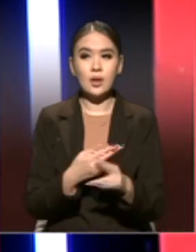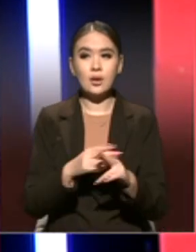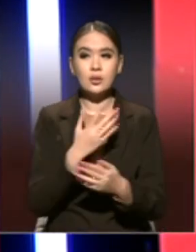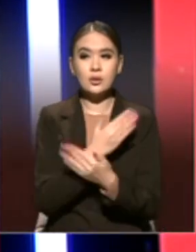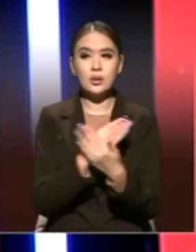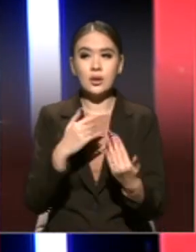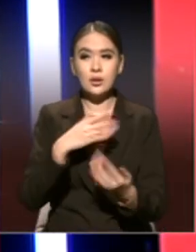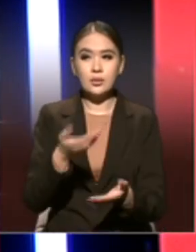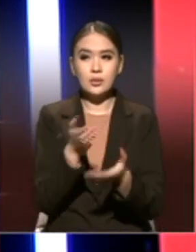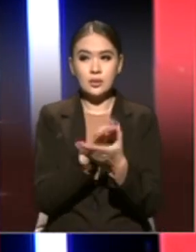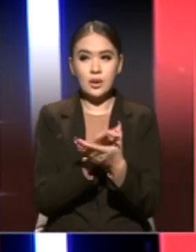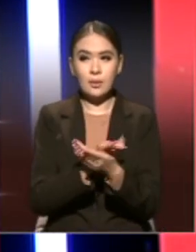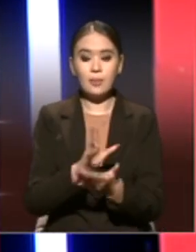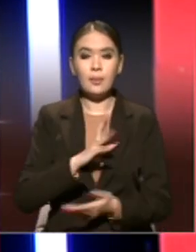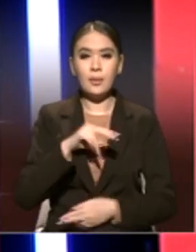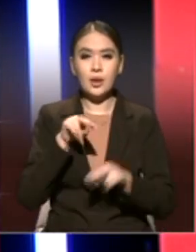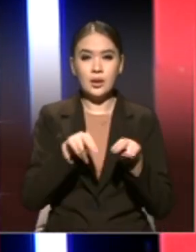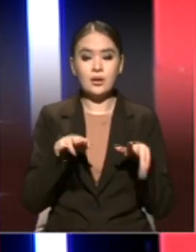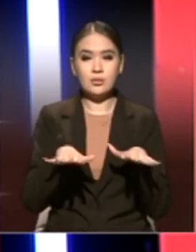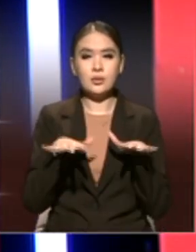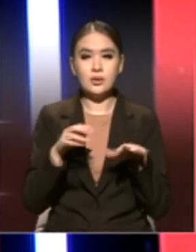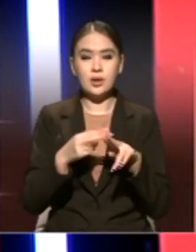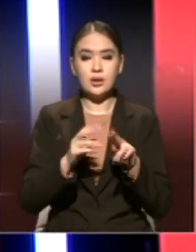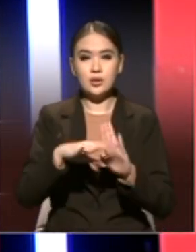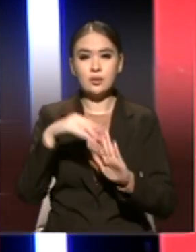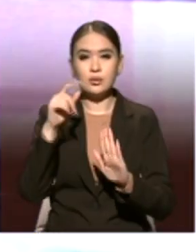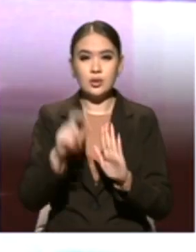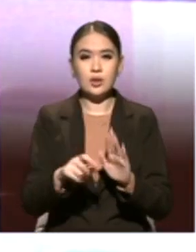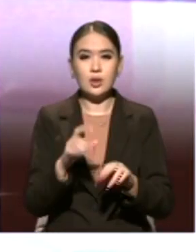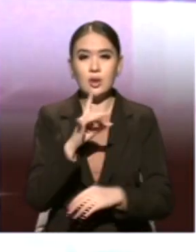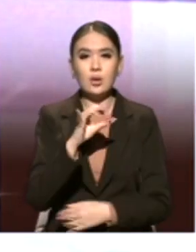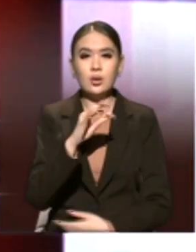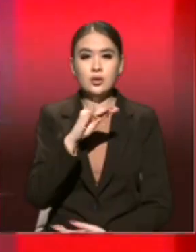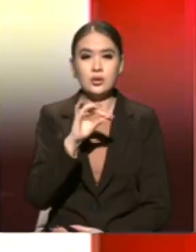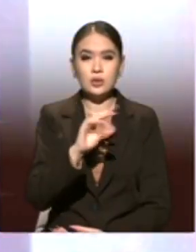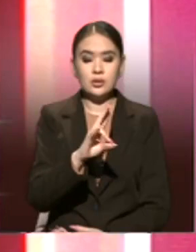Өздеріңіз бірден таныстырып өтсем, парламент мәжілісінің депутаты Максим Рожин.